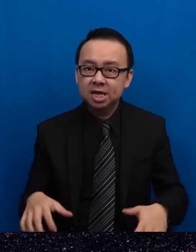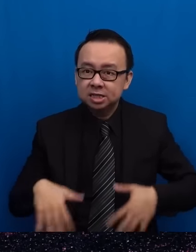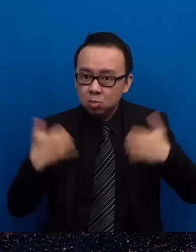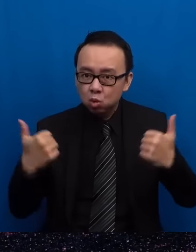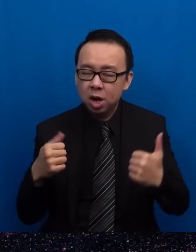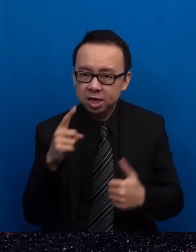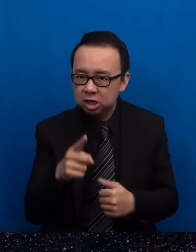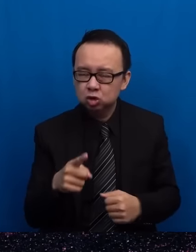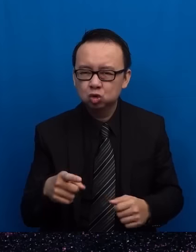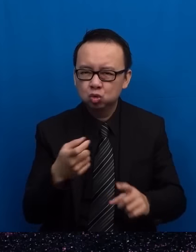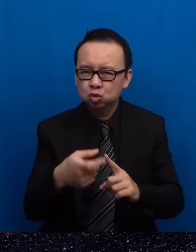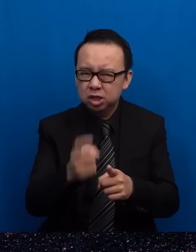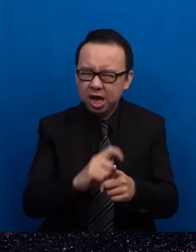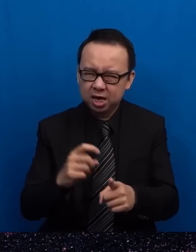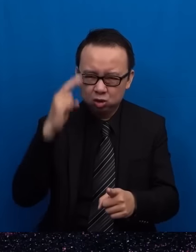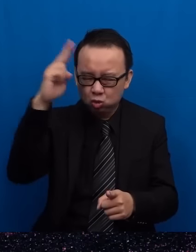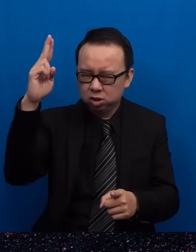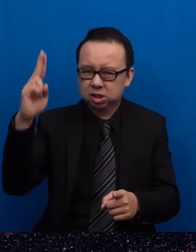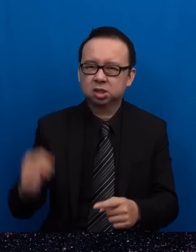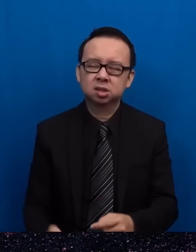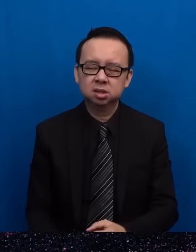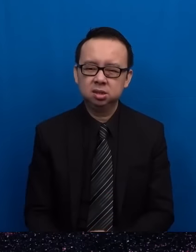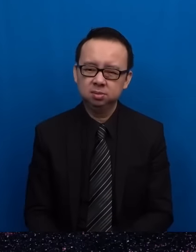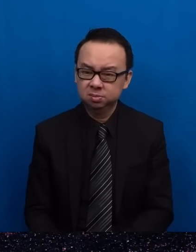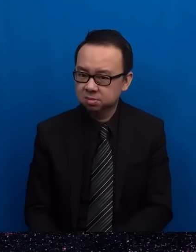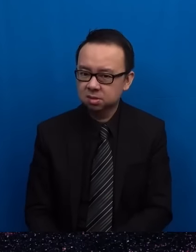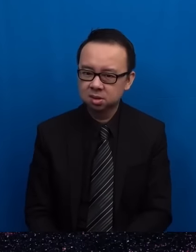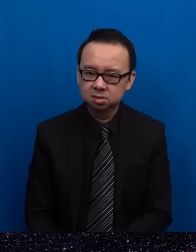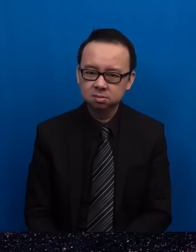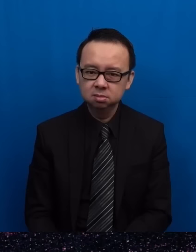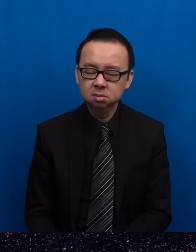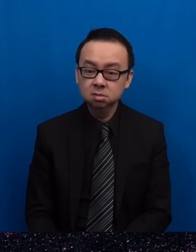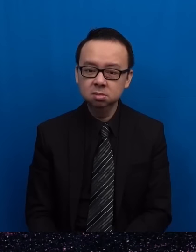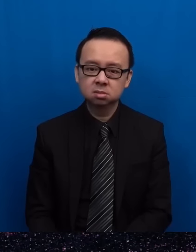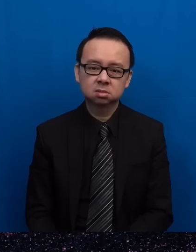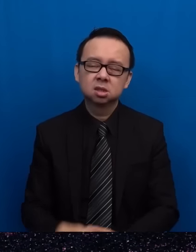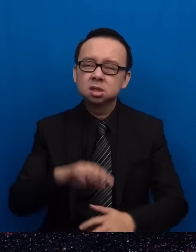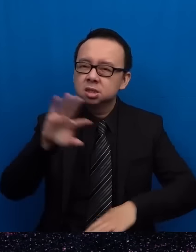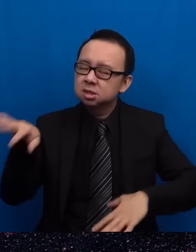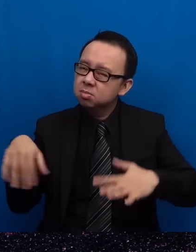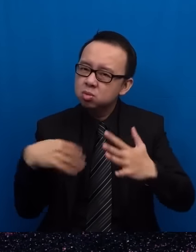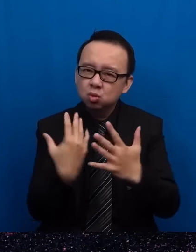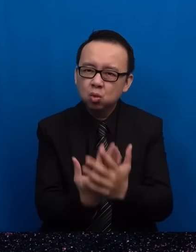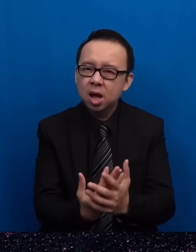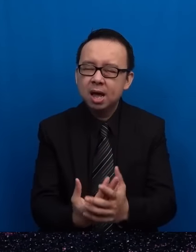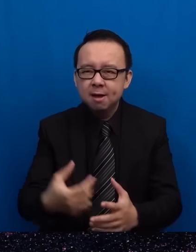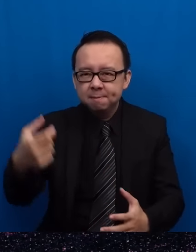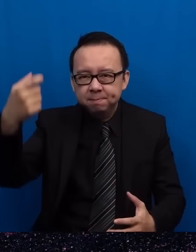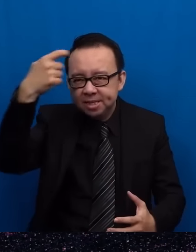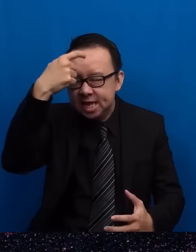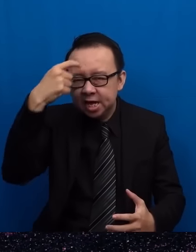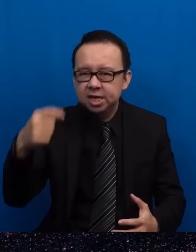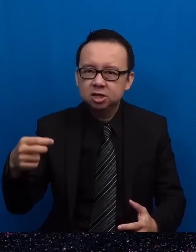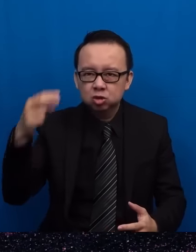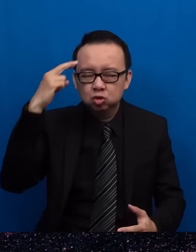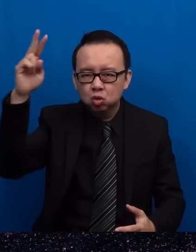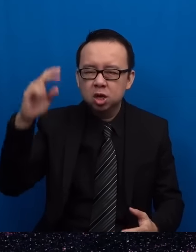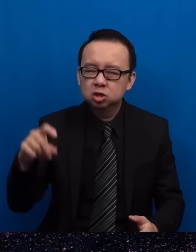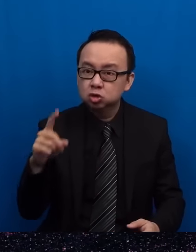Kalvari, di satu titik itu suatu hari di bumi. All sicknesses redeemed. Semua penyakit sudah Kau